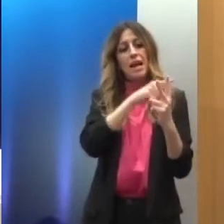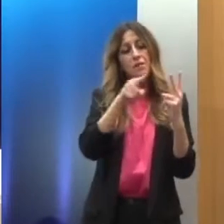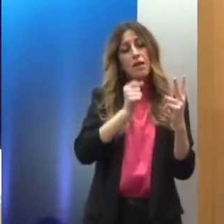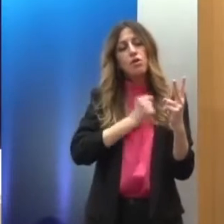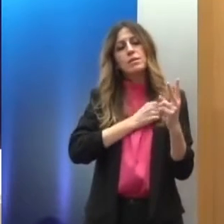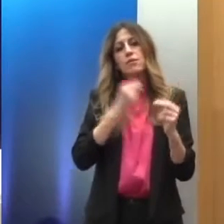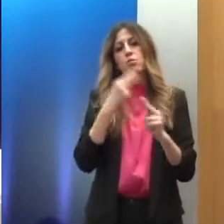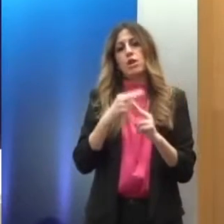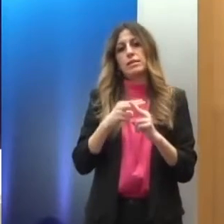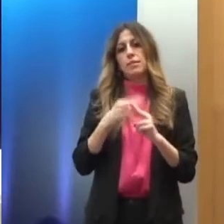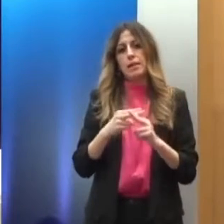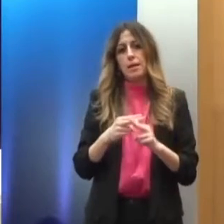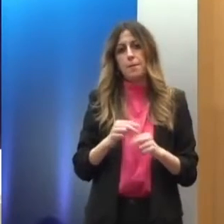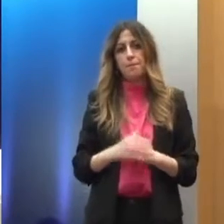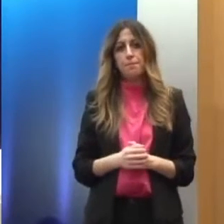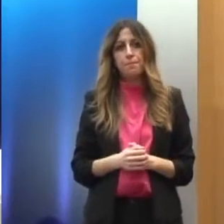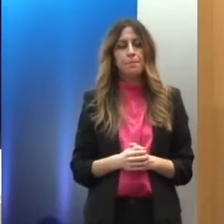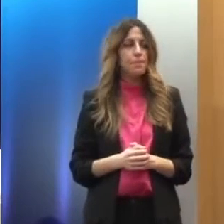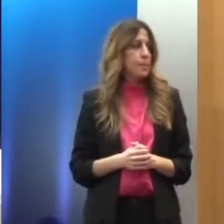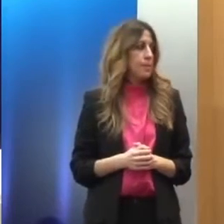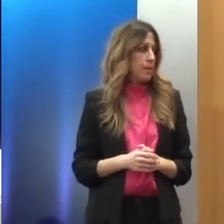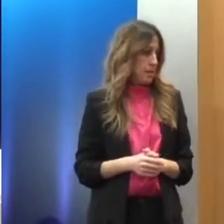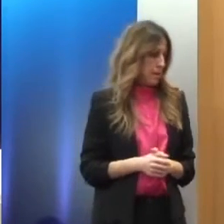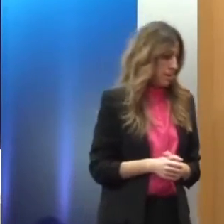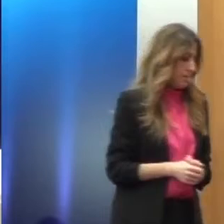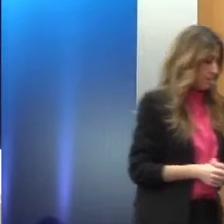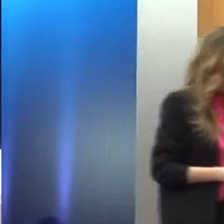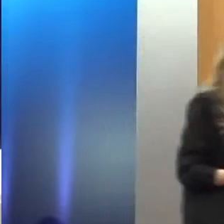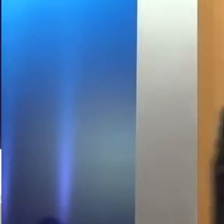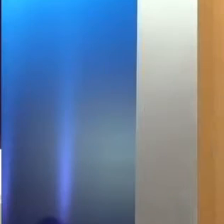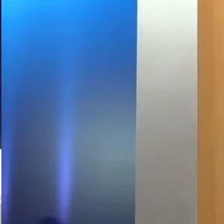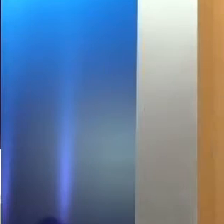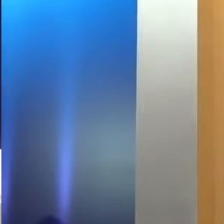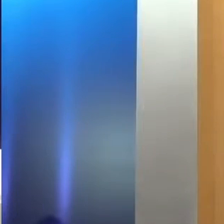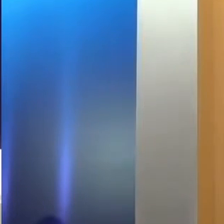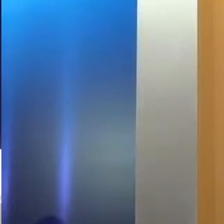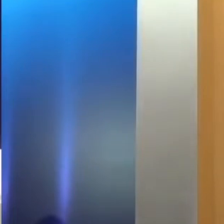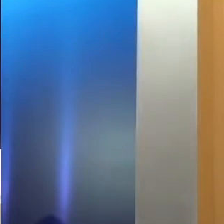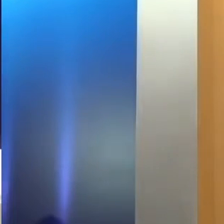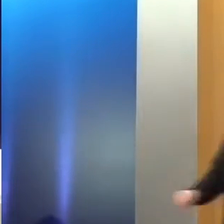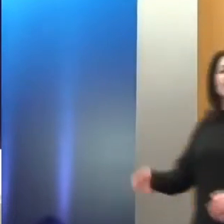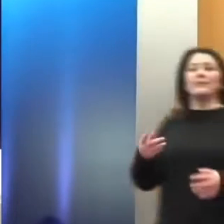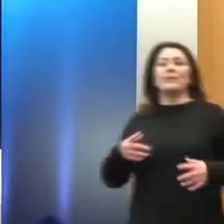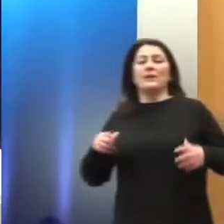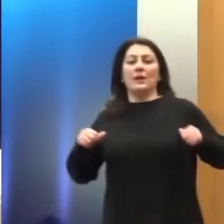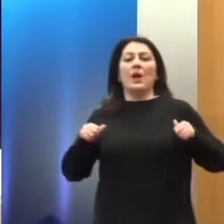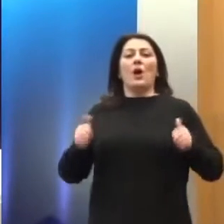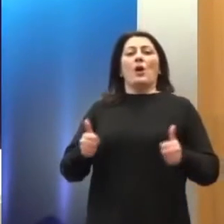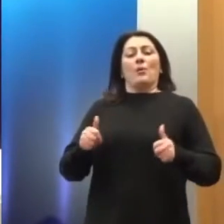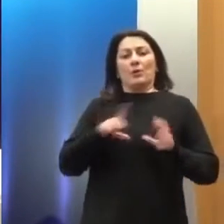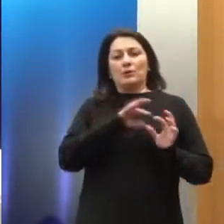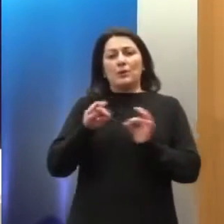ζητήματα. Θα δώσω επίσης ένα παράδειγμα. Υιοθετήθηκε με πρωτοβουλία της Γενικής Γραμματείας Δικαιωμάτων του Ανθρώπου